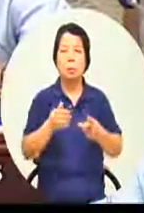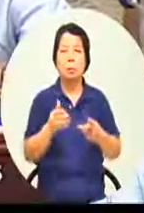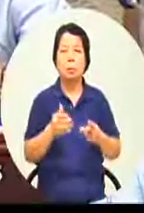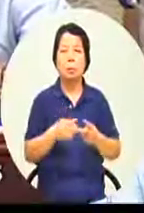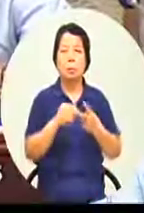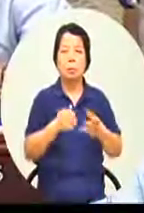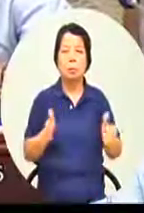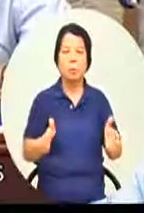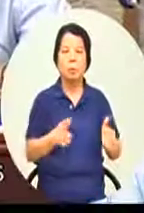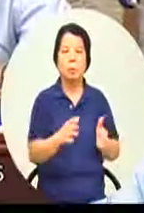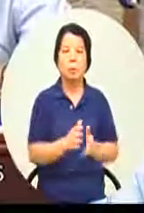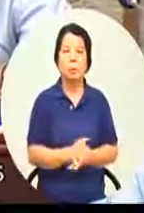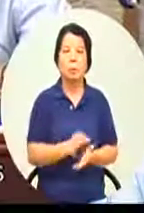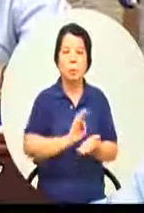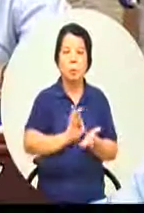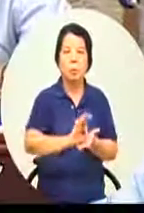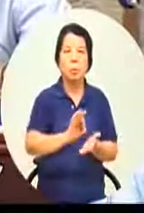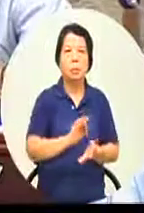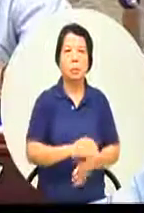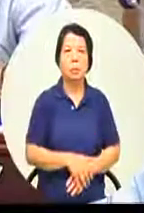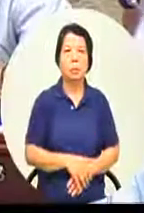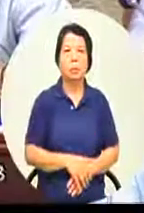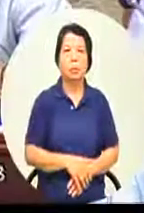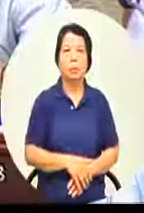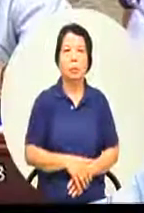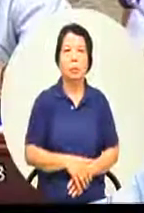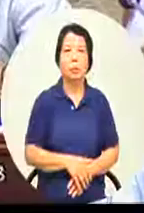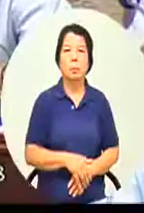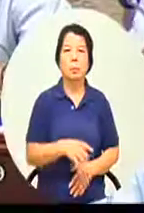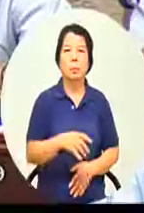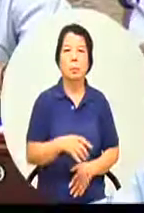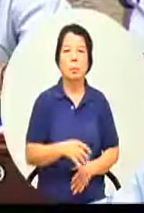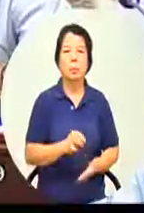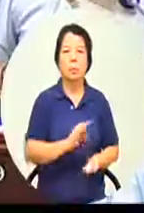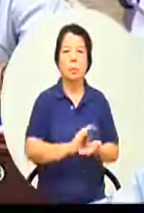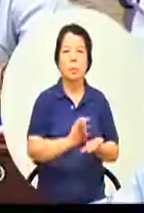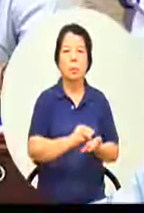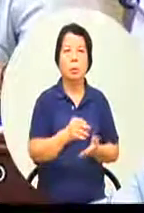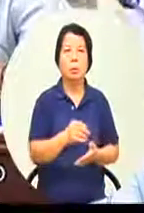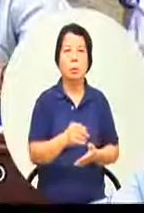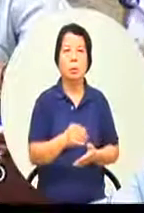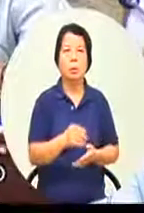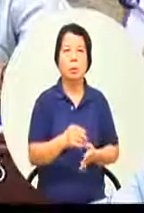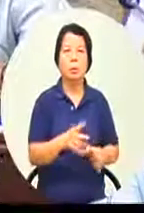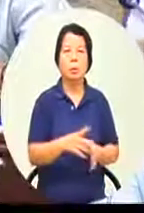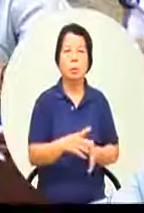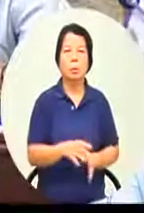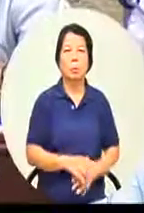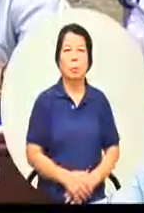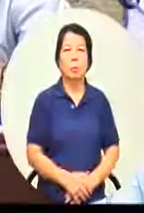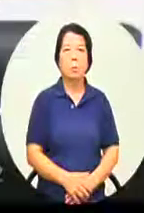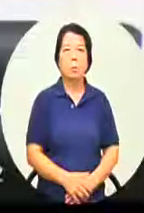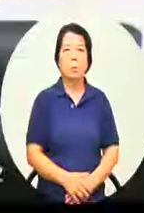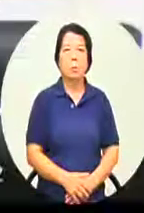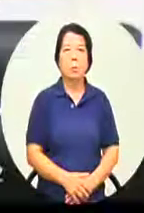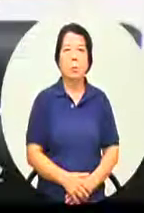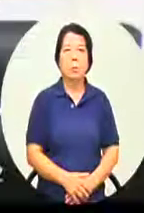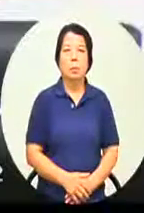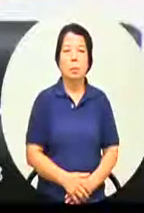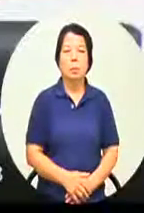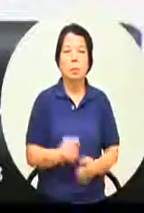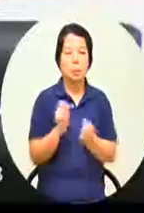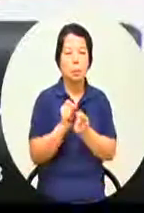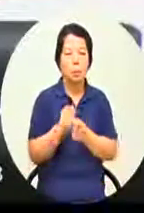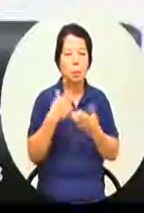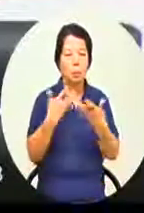分哦，第一阶段目前执行的部分，我们目前执行进度部分是已经达到 92%。最近很多人在